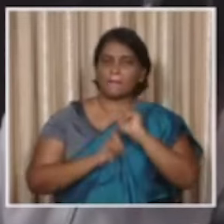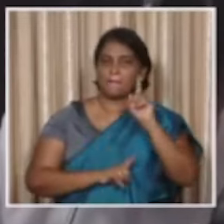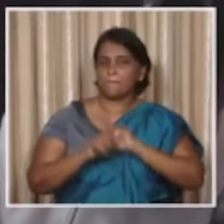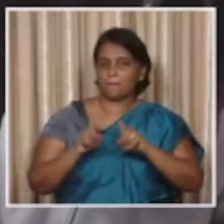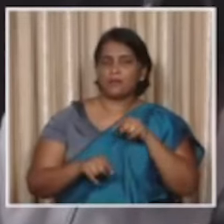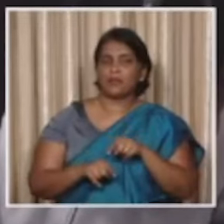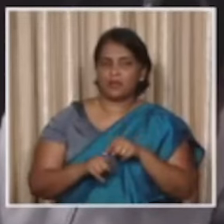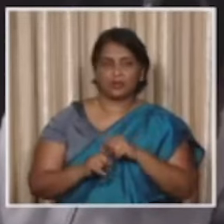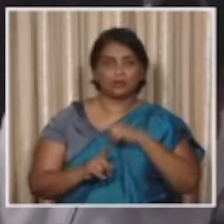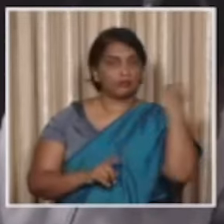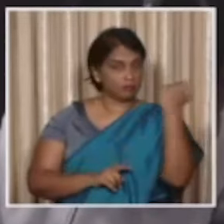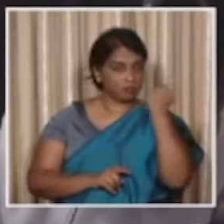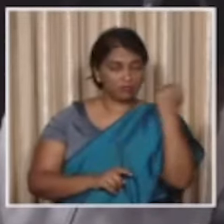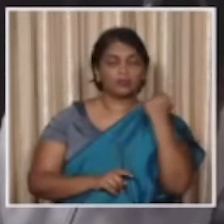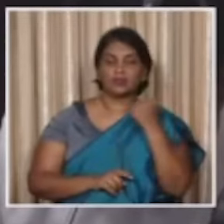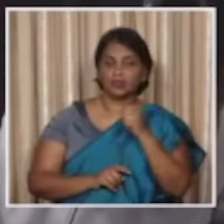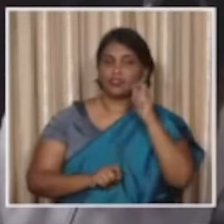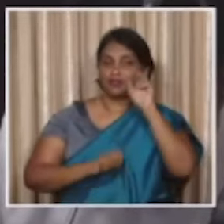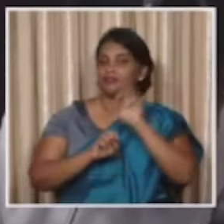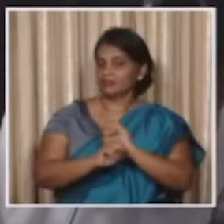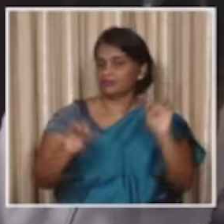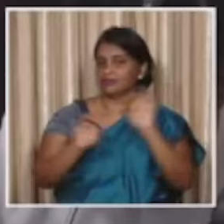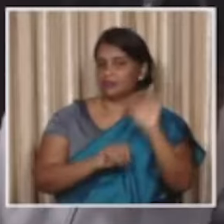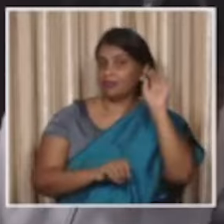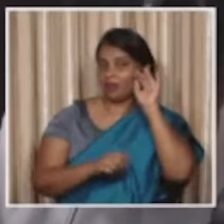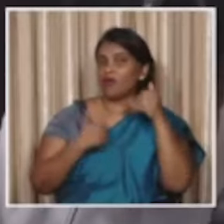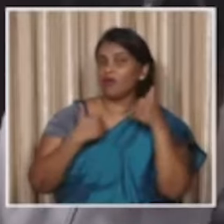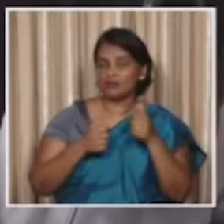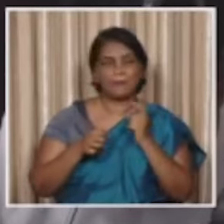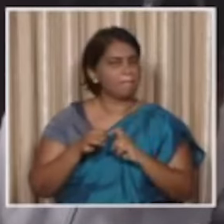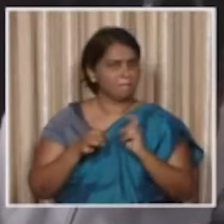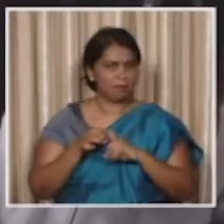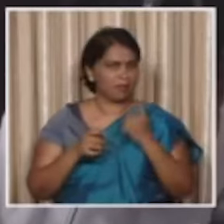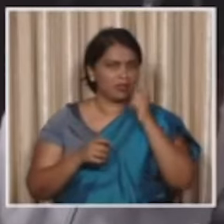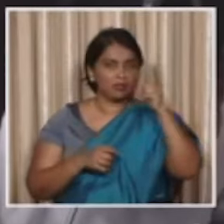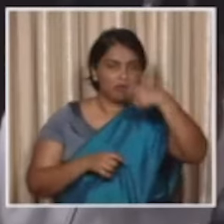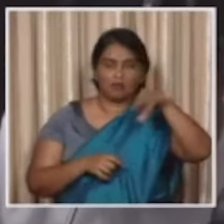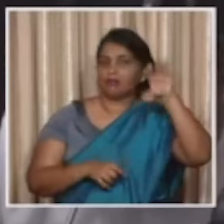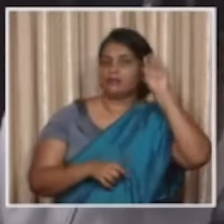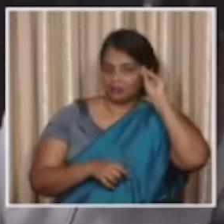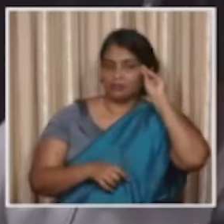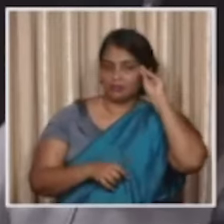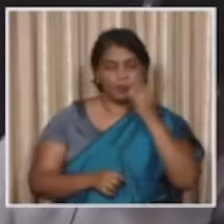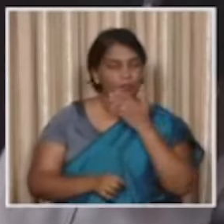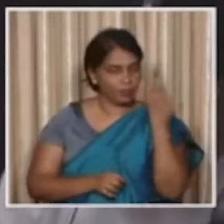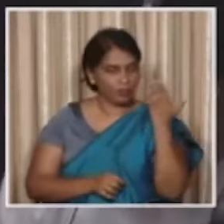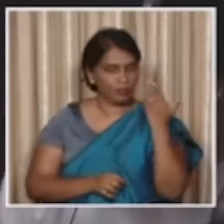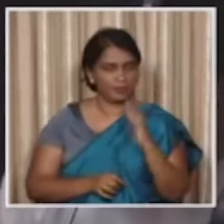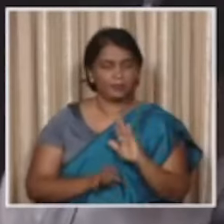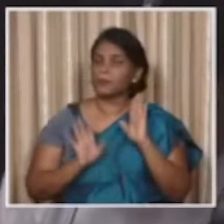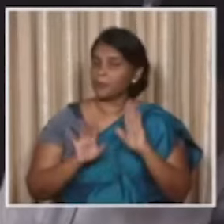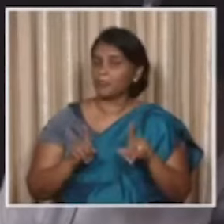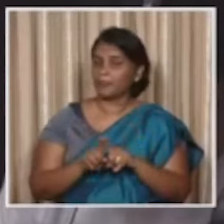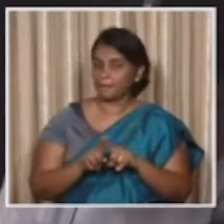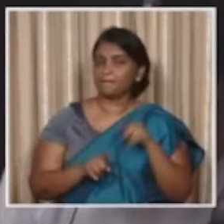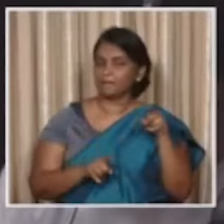පාර්ලිමේන්තුවේ කතාව ජනතාව අතර දැනගත්තම හොඳයි, ඒක ප්‍රශ්නයක් නැහැ, ජනතාවටත් අවබෝධයක් ලබා ගන්න පුළුවන් කිය. ඒ වගේම